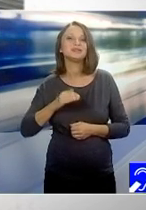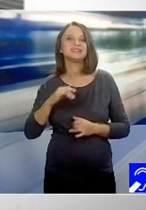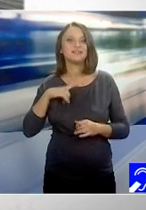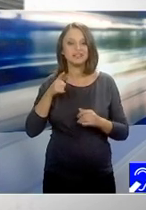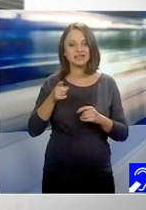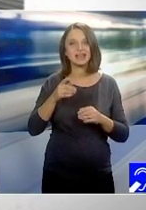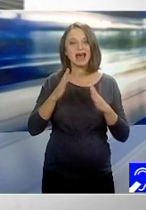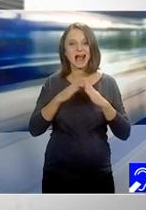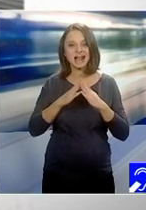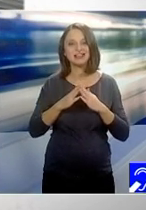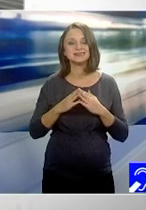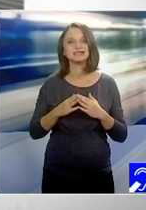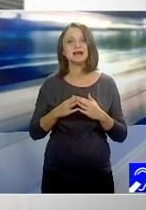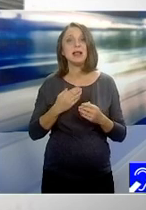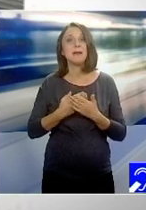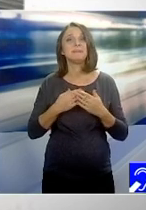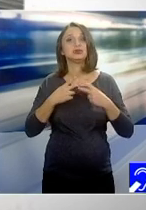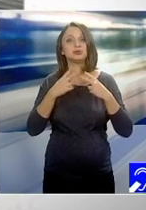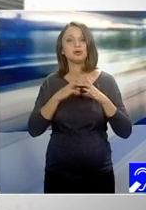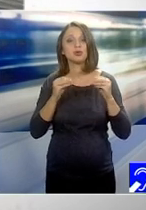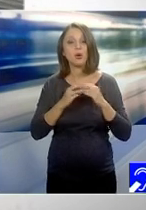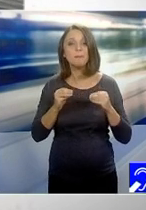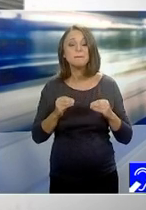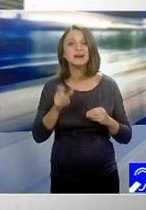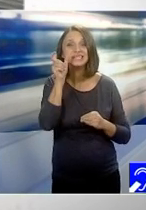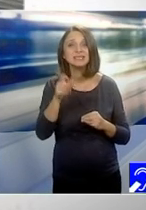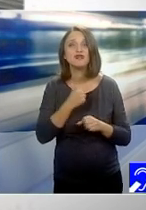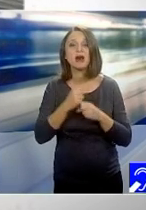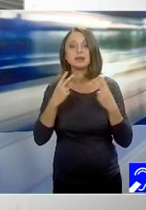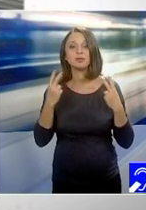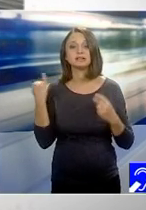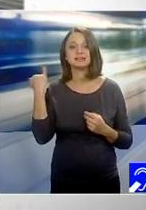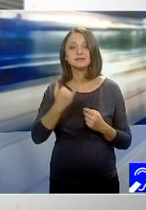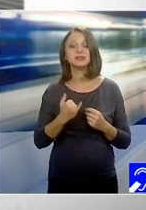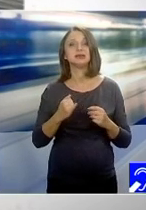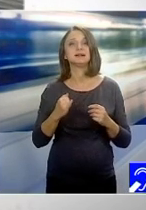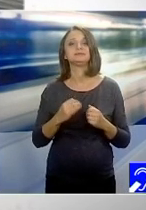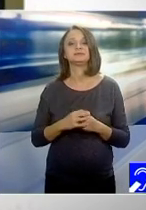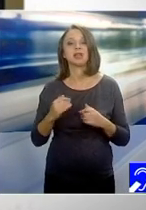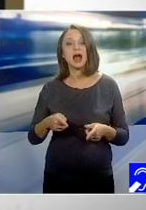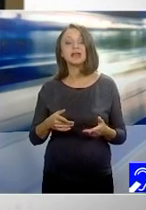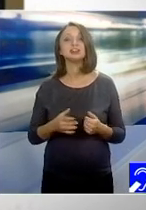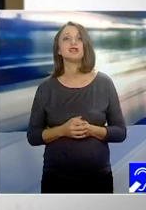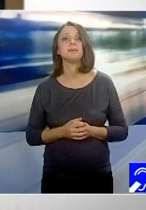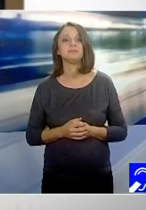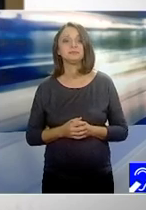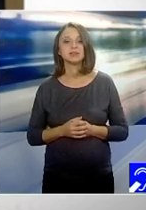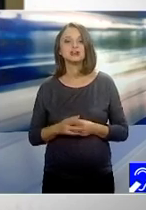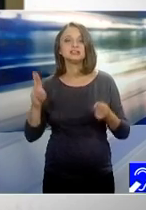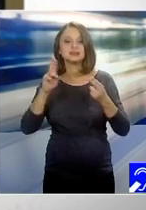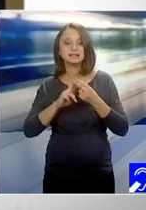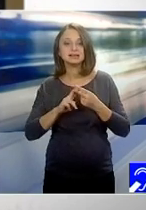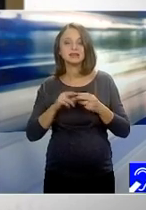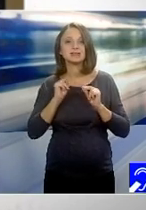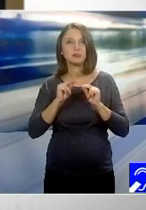pentru români, în primul rând, să poată veni la acest simpozion și să se întâlnească cu profesorii din